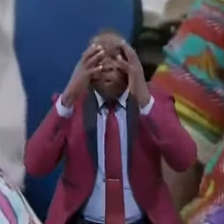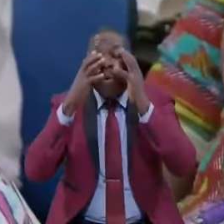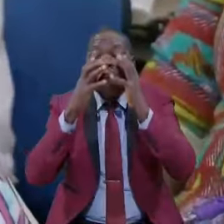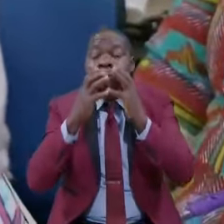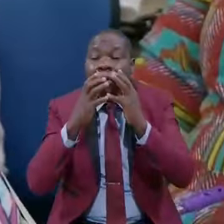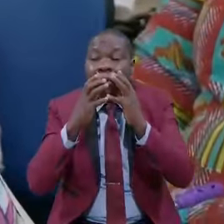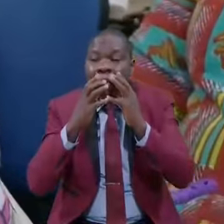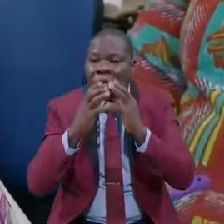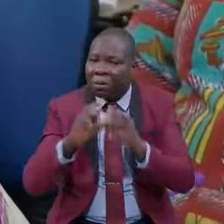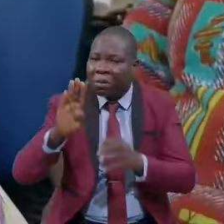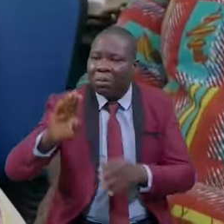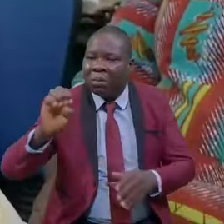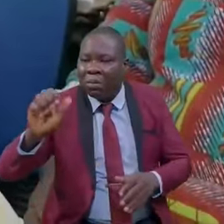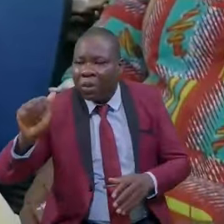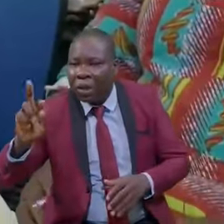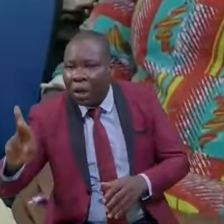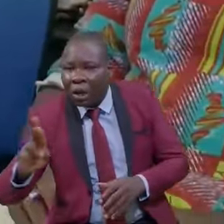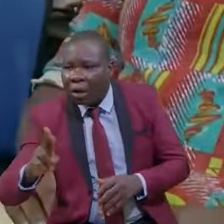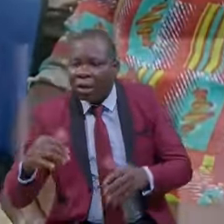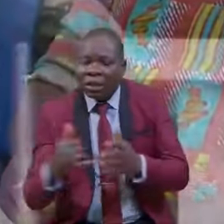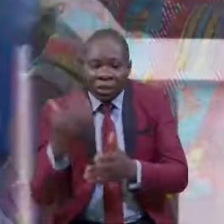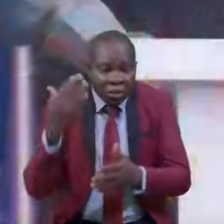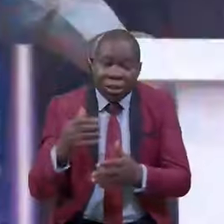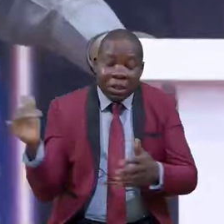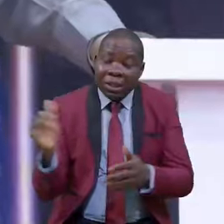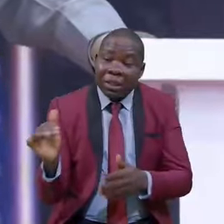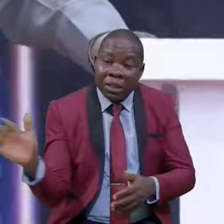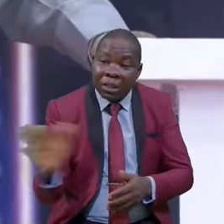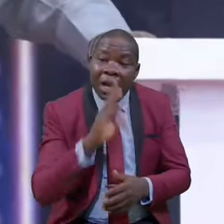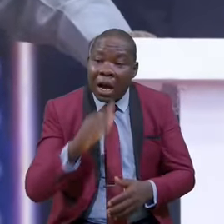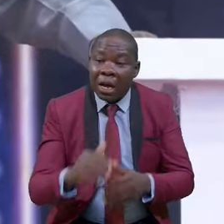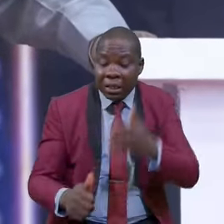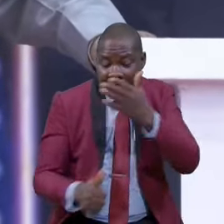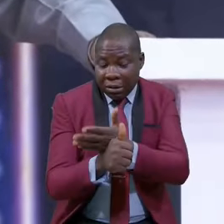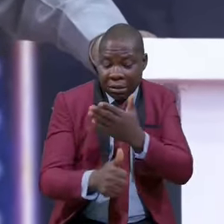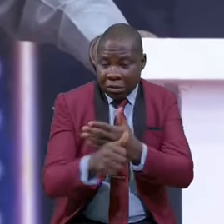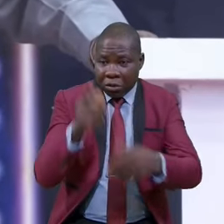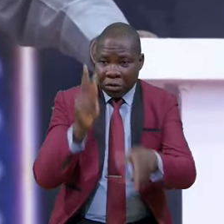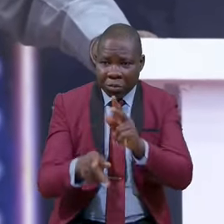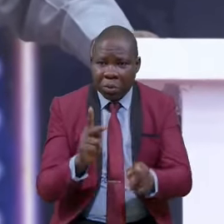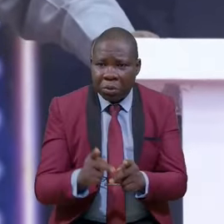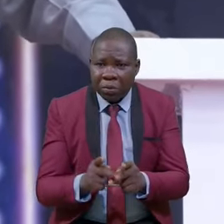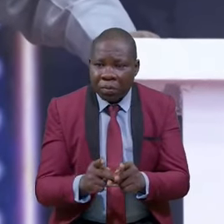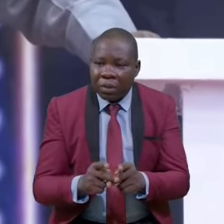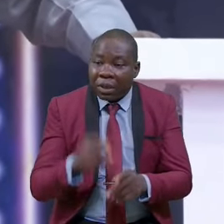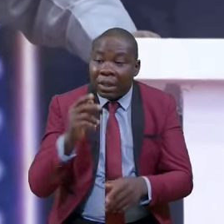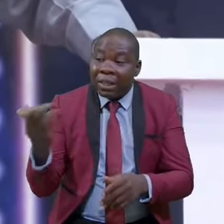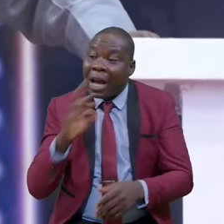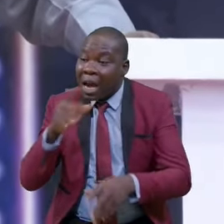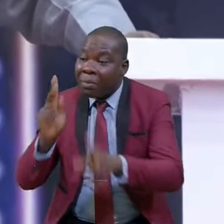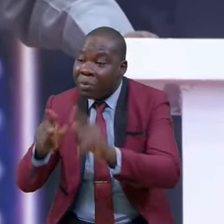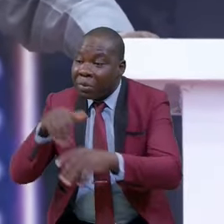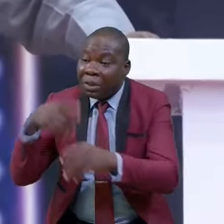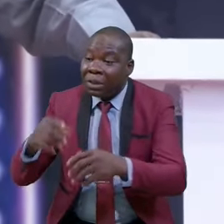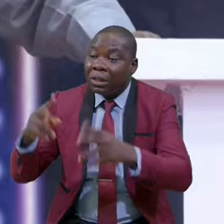tu vois, il y a des gens qu'on appelle sorciers, sorcières au village. Ils sont dans notre famille. Mais si